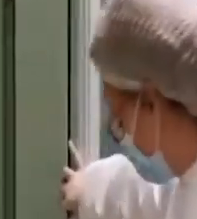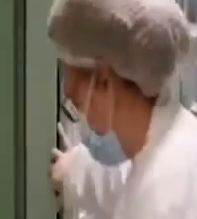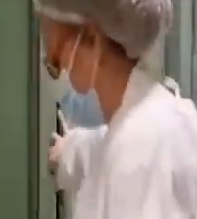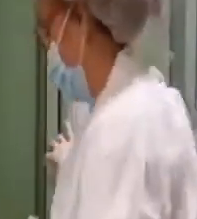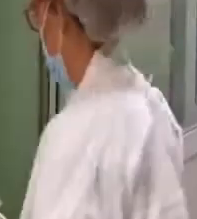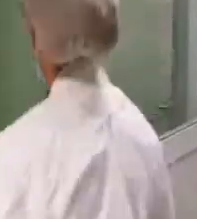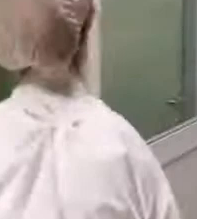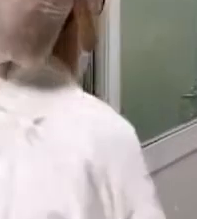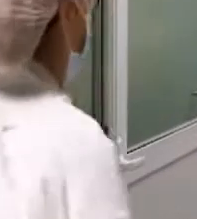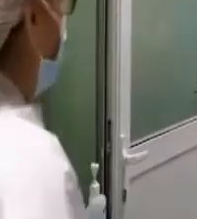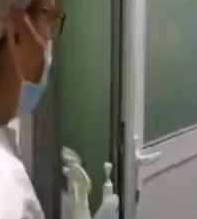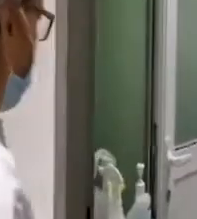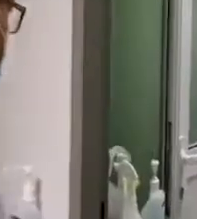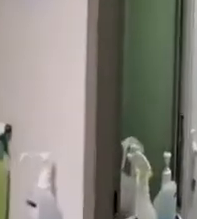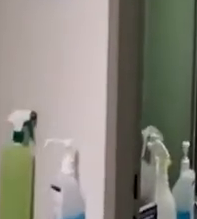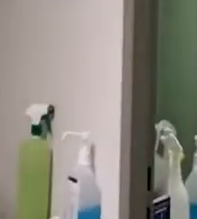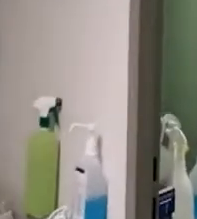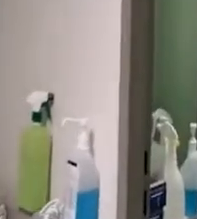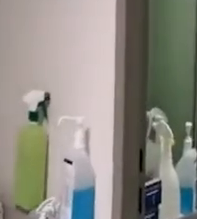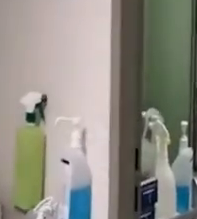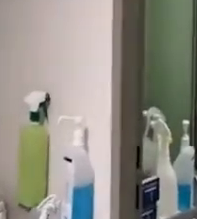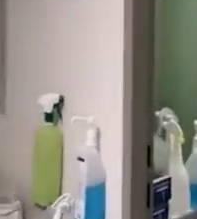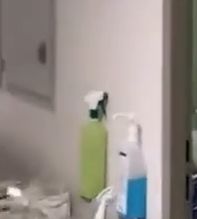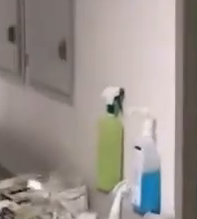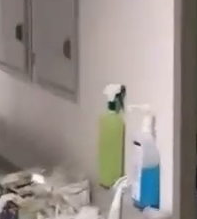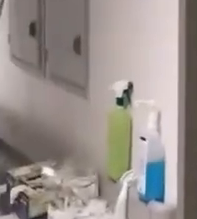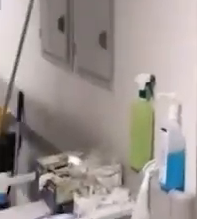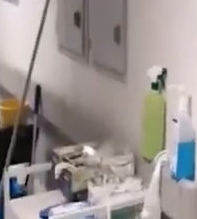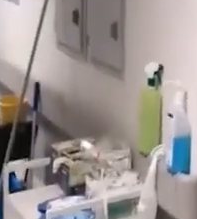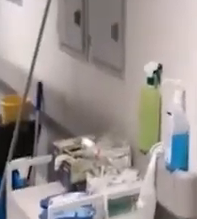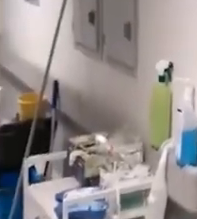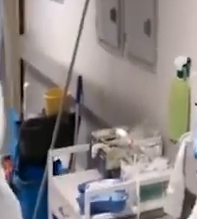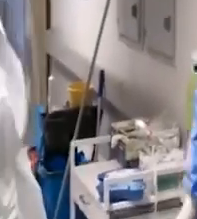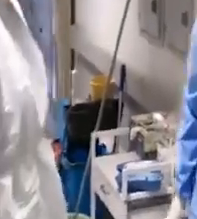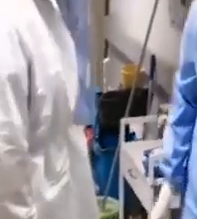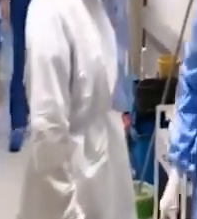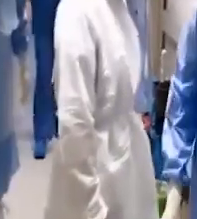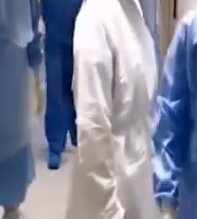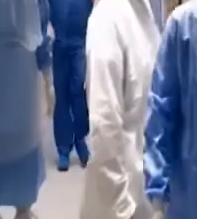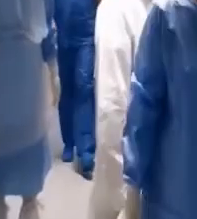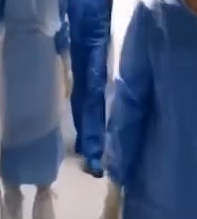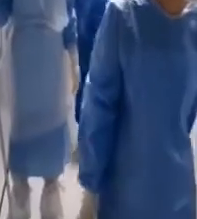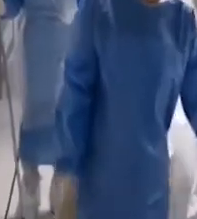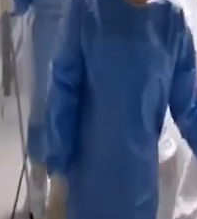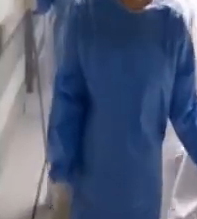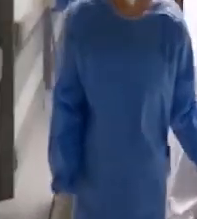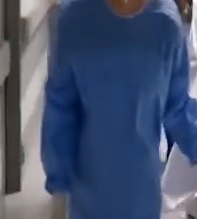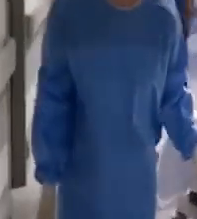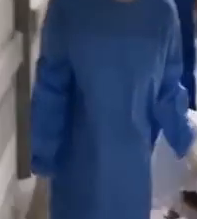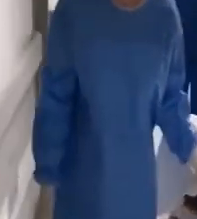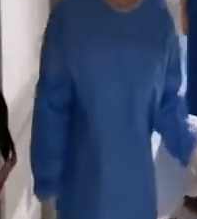67 έτη, ενώ το τελευταίο 24ωρο έχουμε 58 ακόμη καταγεγραμμένους θανάτους, ανεβάζοντας τον συνολικό αριθμό από την αρχή της πανδημίας